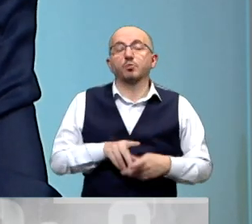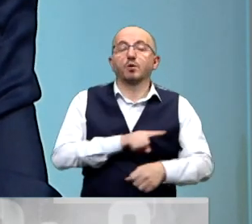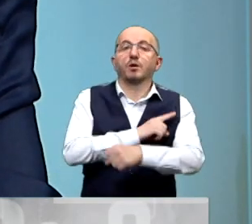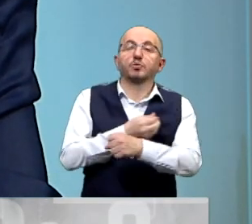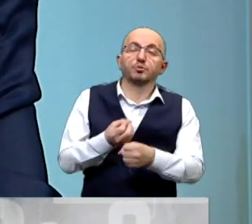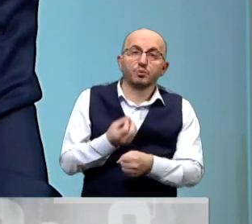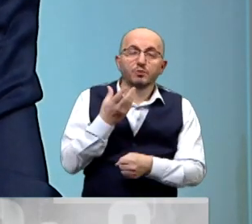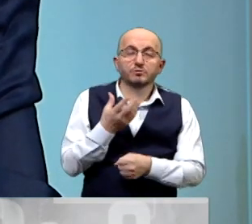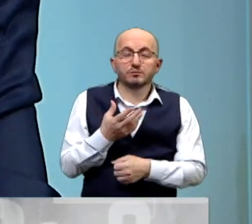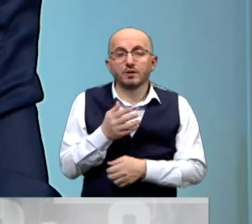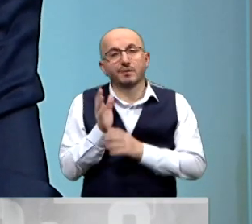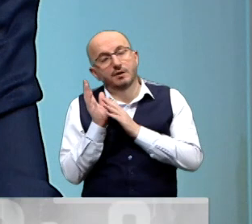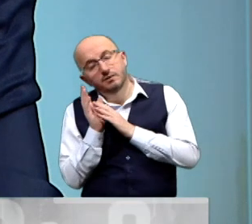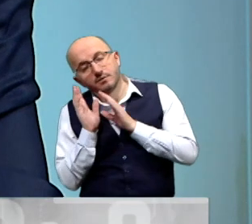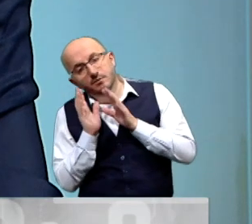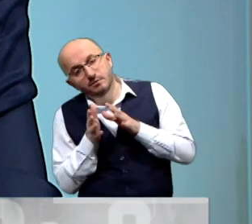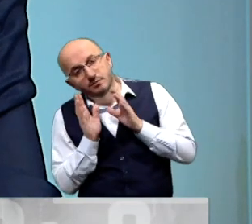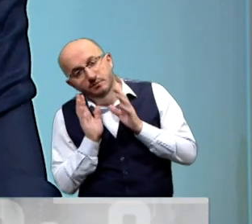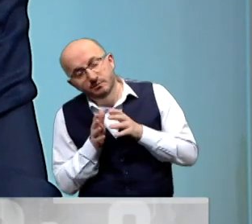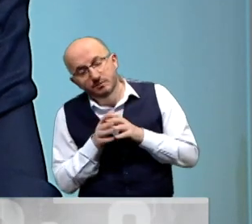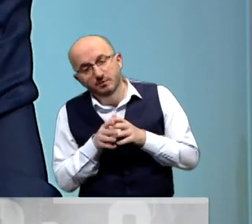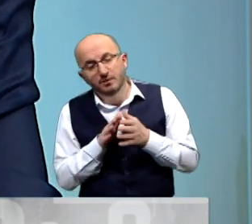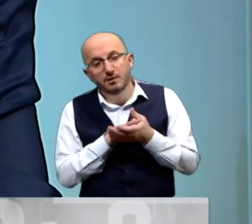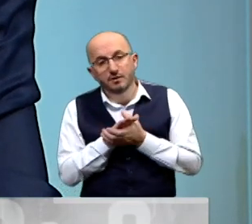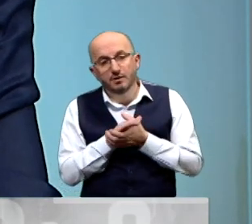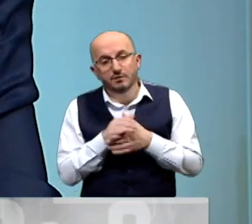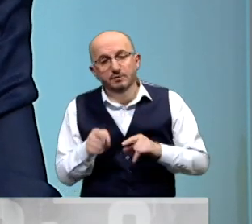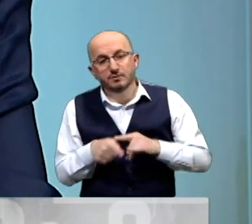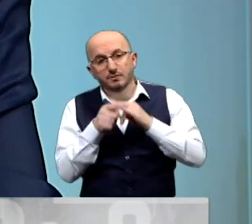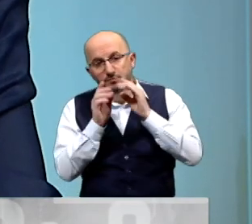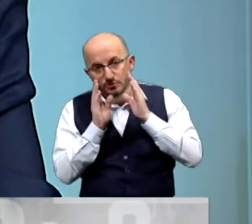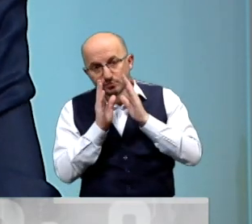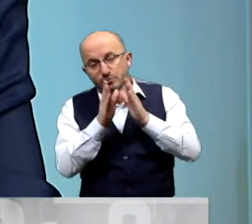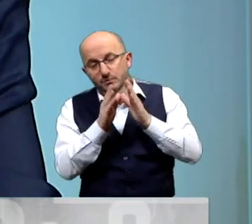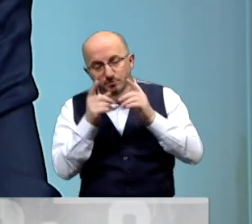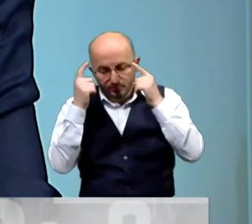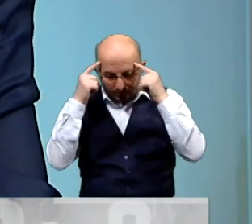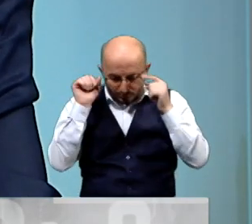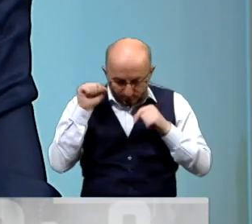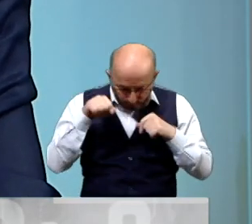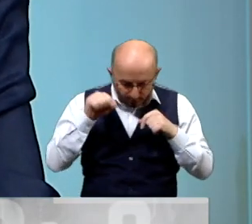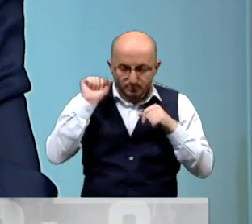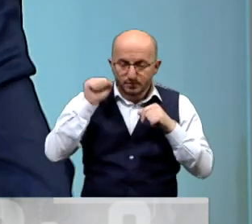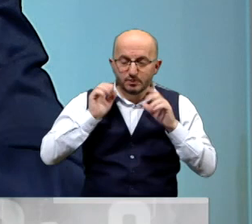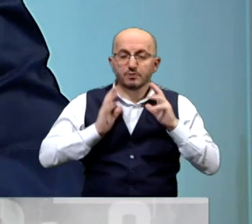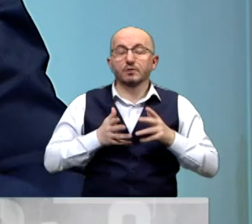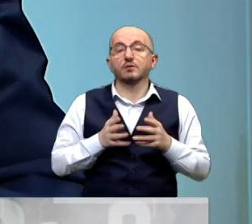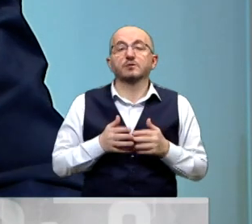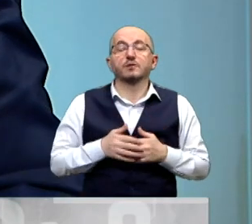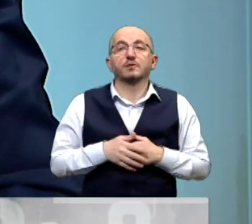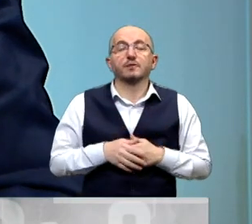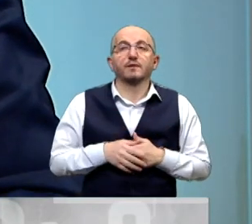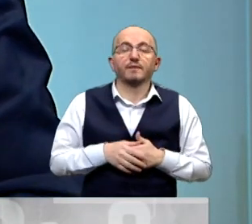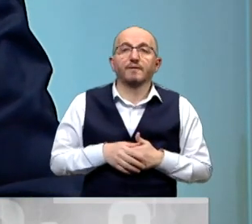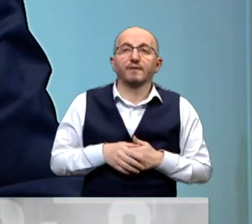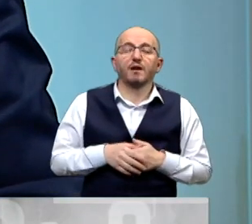kudreti yoktur yan üstü yatarak ayakkabılarını kıbleye karşı uzatarak başı ile ima ederek kalacak öyle bir hali var